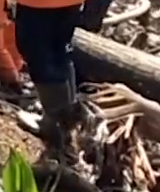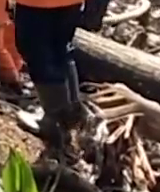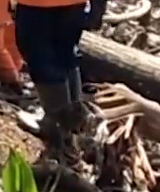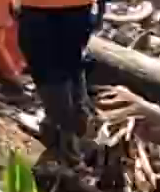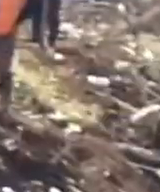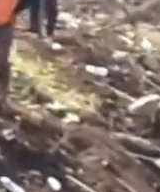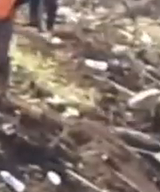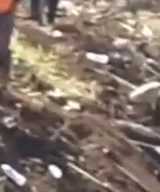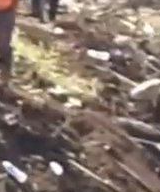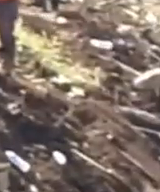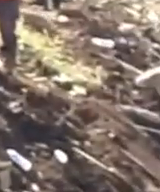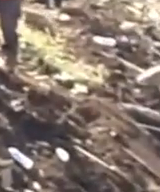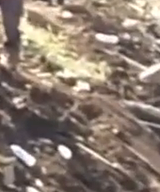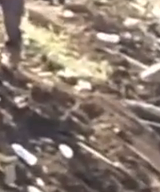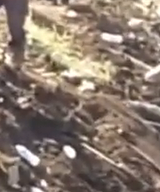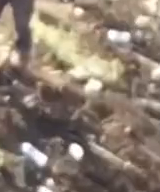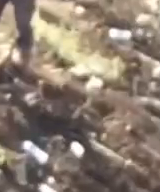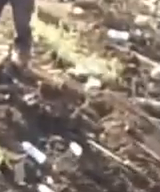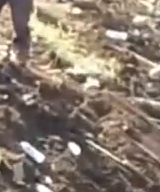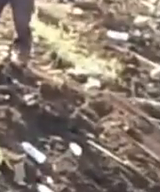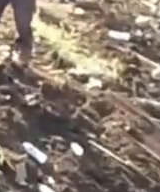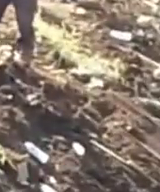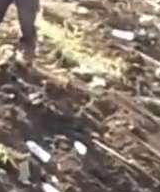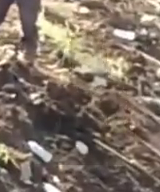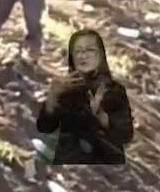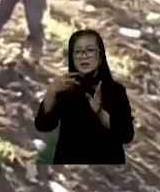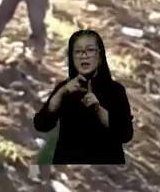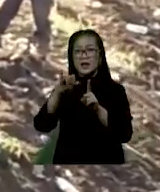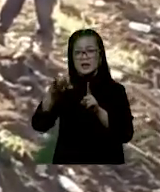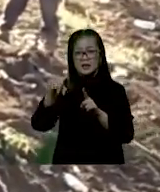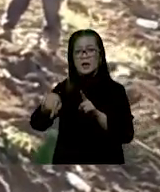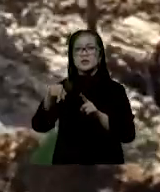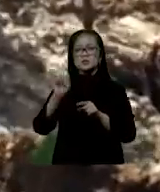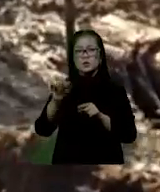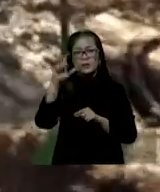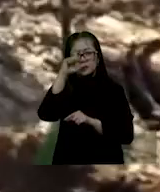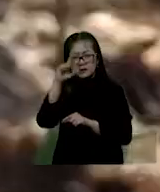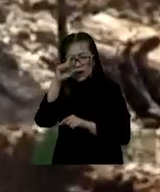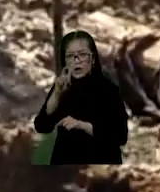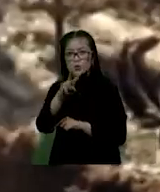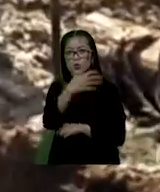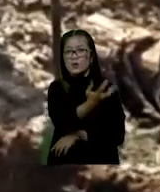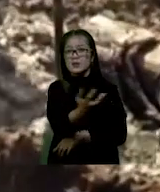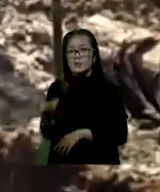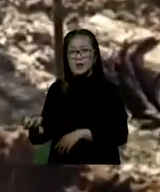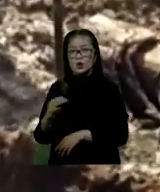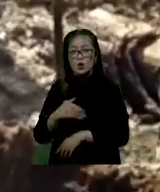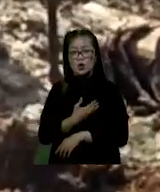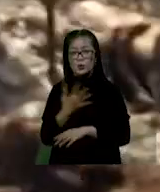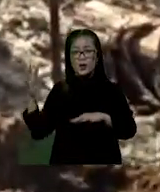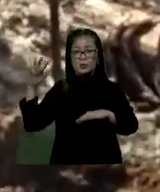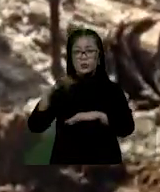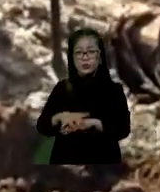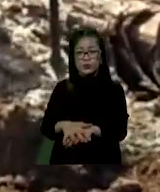Ciberem, Cijedil, Cugenang. Pencarian difokuskan pada pencarian di dua lokasi yang diduga masih terdapat korban